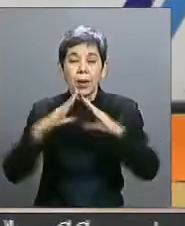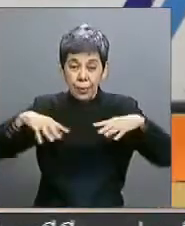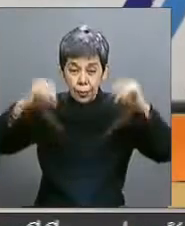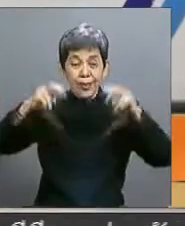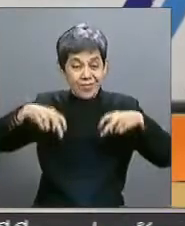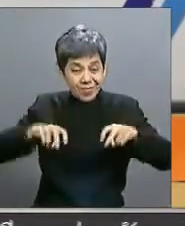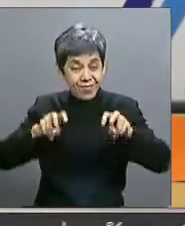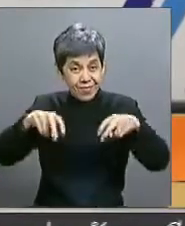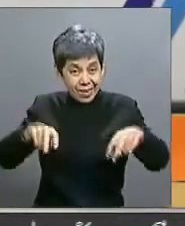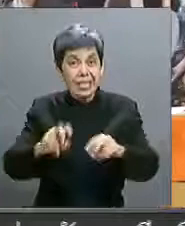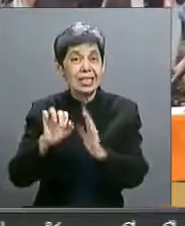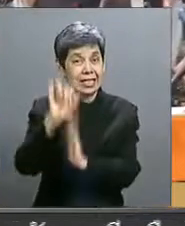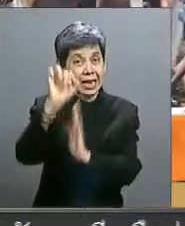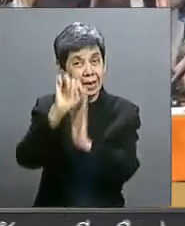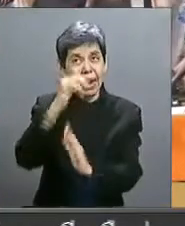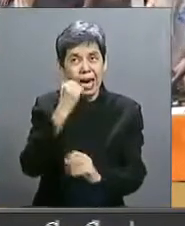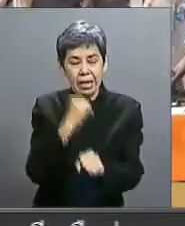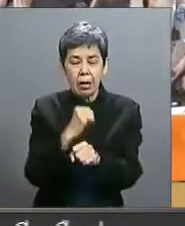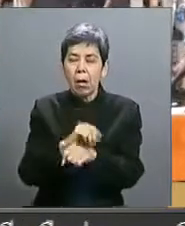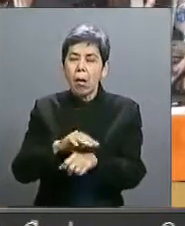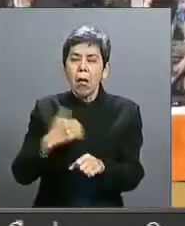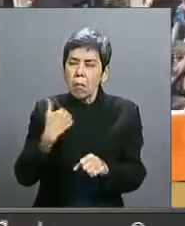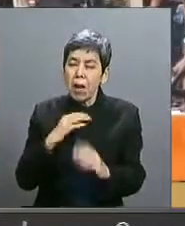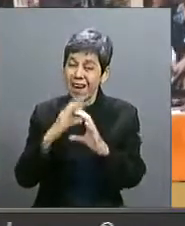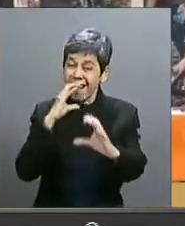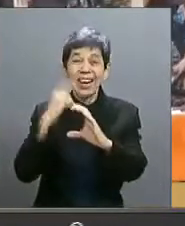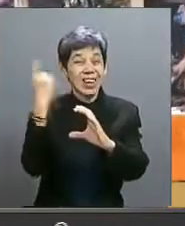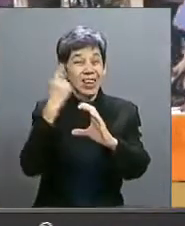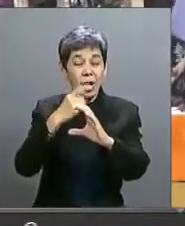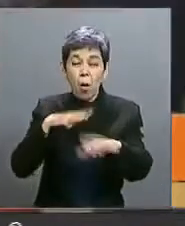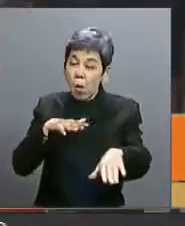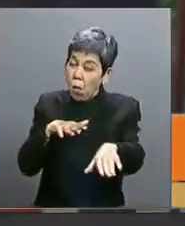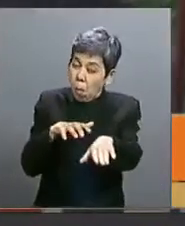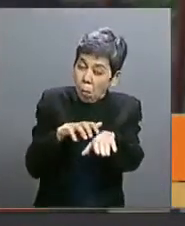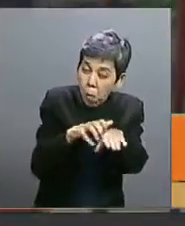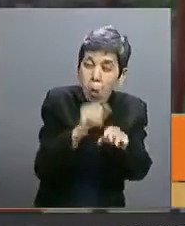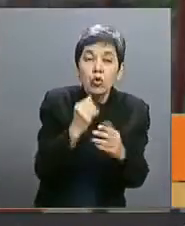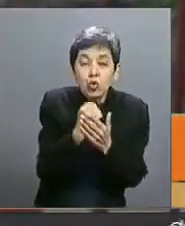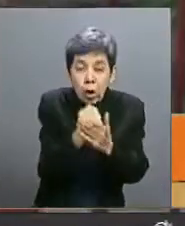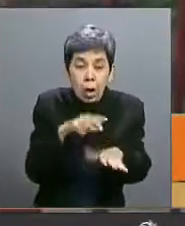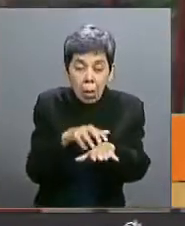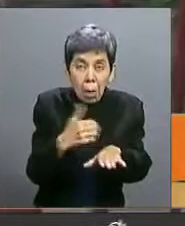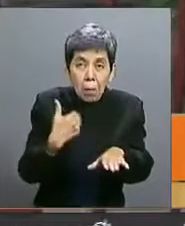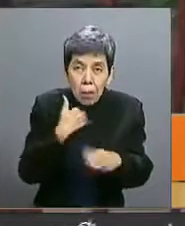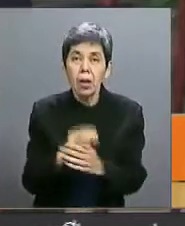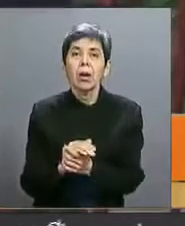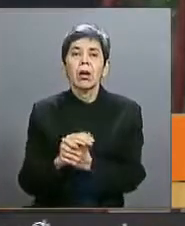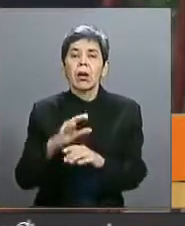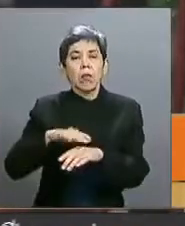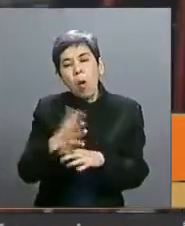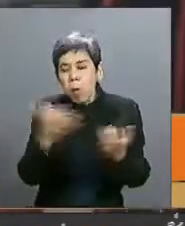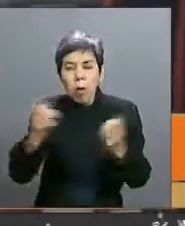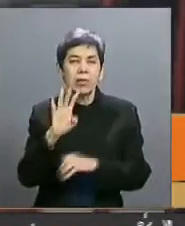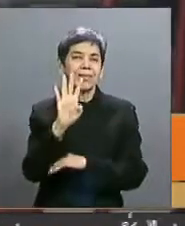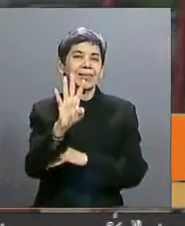ดเชียงใหม่แม้จะเพิ่งเกิดอุบัติเหตุรถบัสนักท่องเที่ยวพุ่งชนรถเจ้าหน้าที่กู้ภัยรถโดยสารเสียหาย4